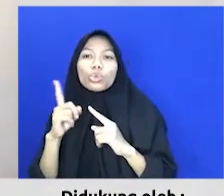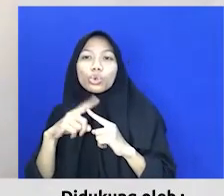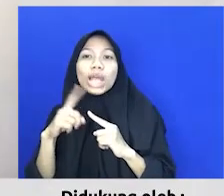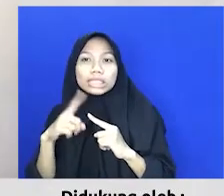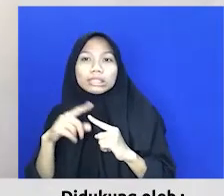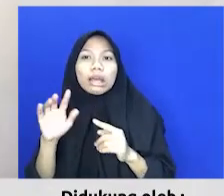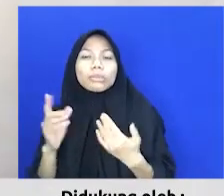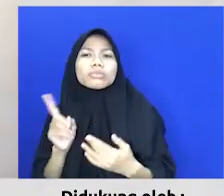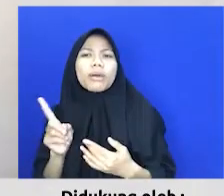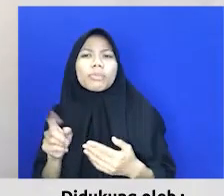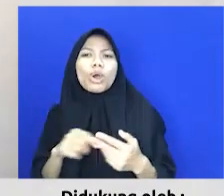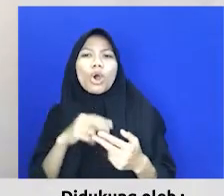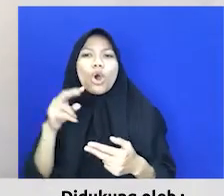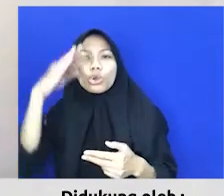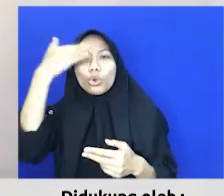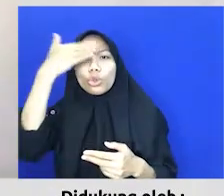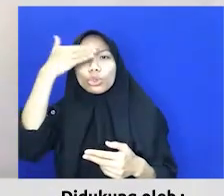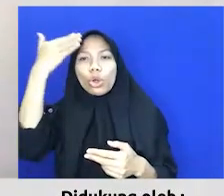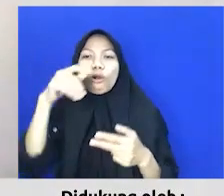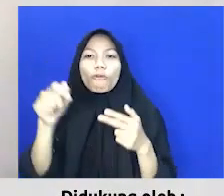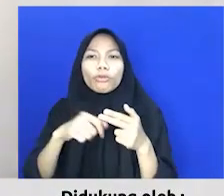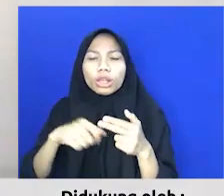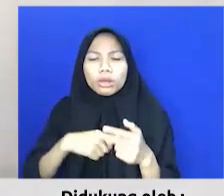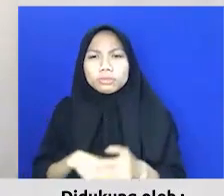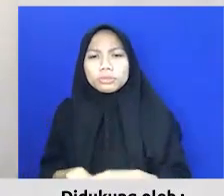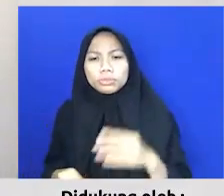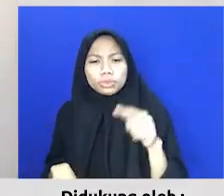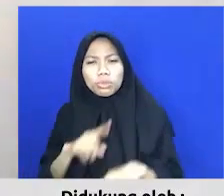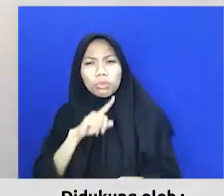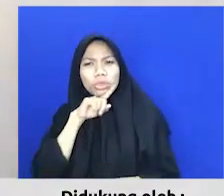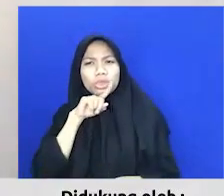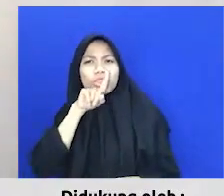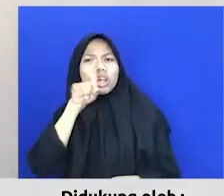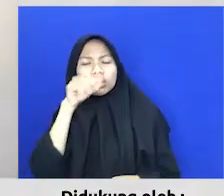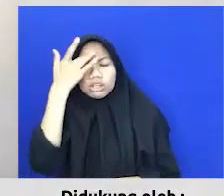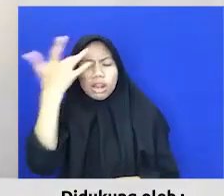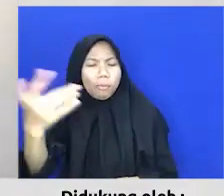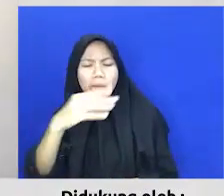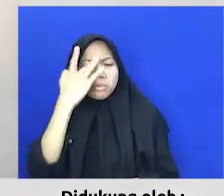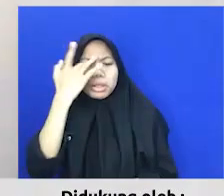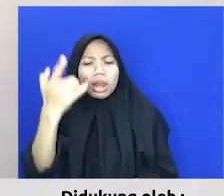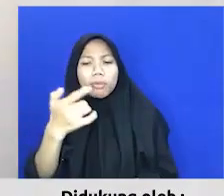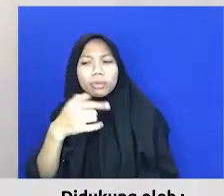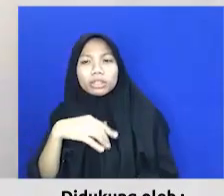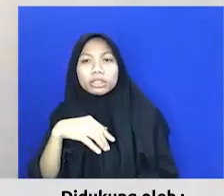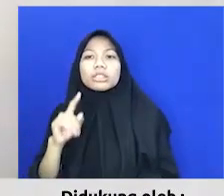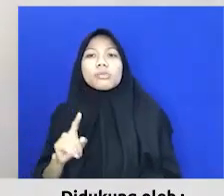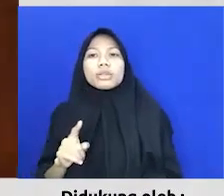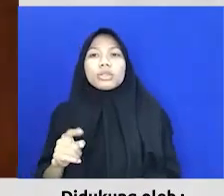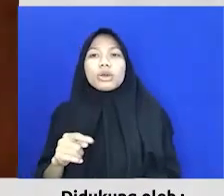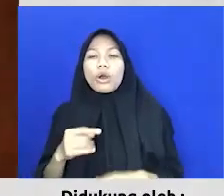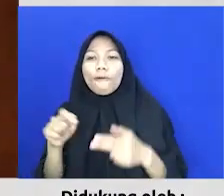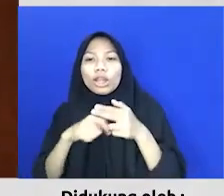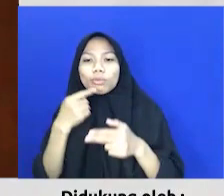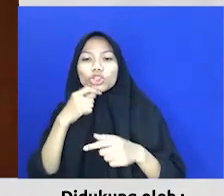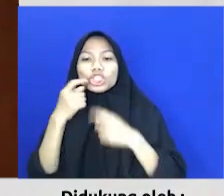tidak dialami oleh penonton yang harus kita bawakan. So penonton itu datang nonton film,